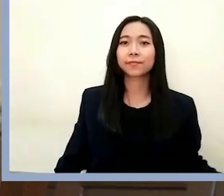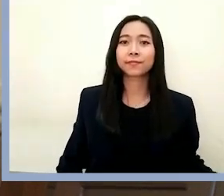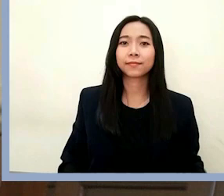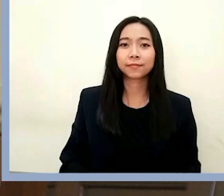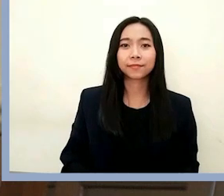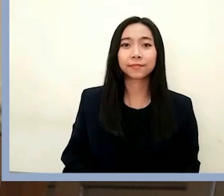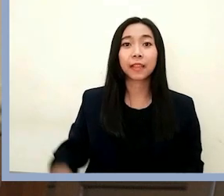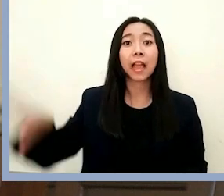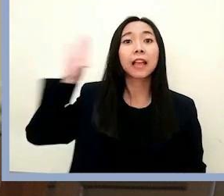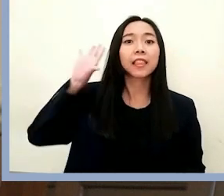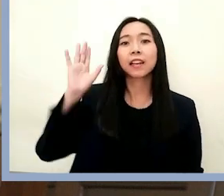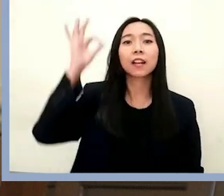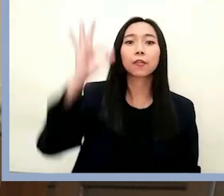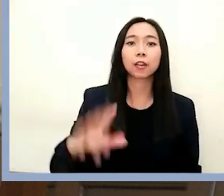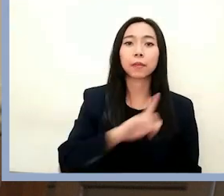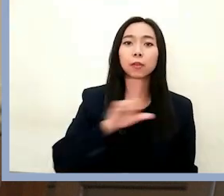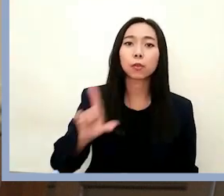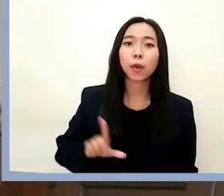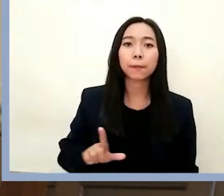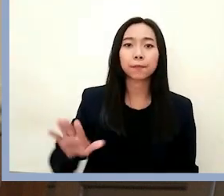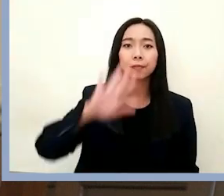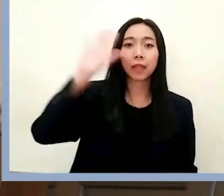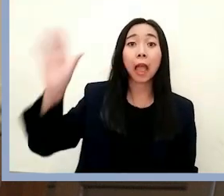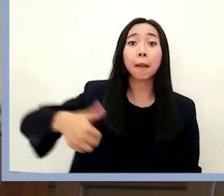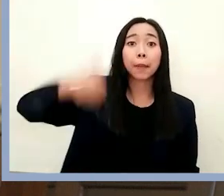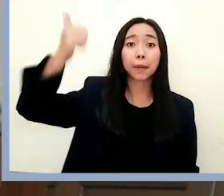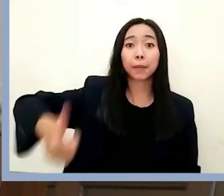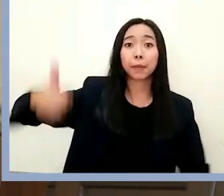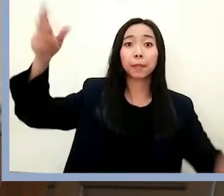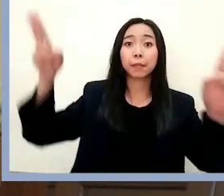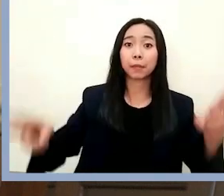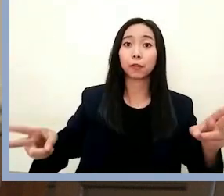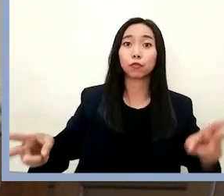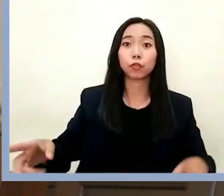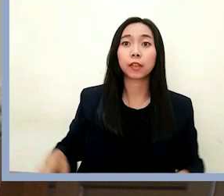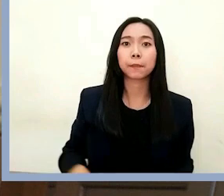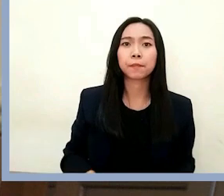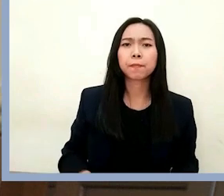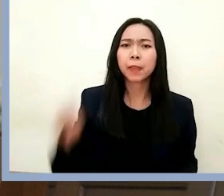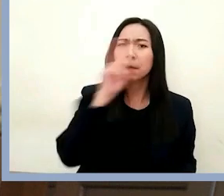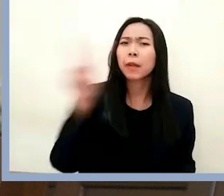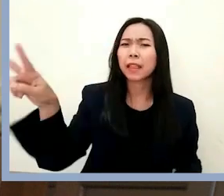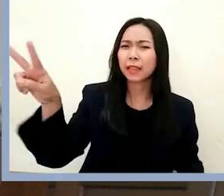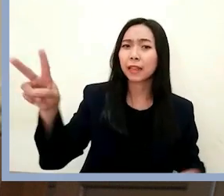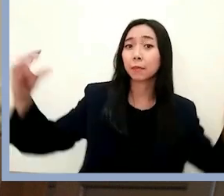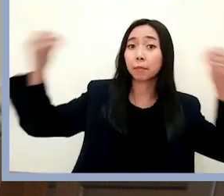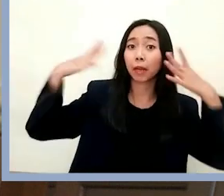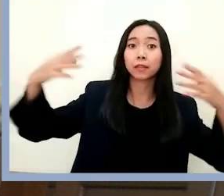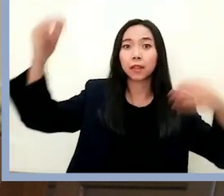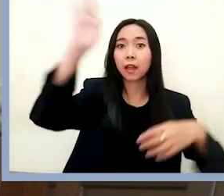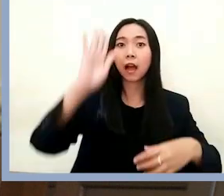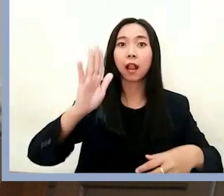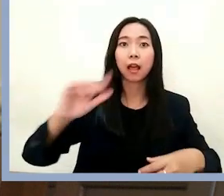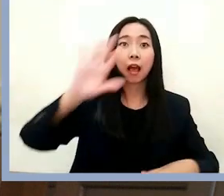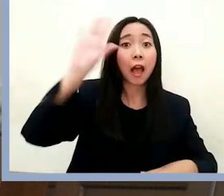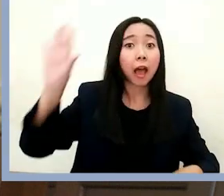dengarlah firman Tuhan hai pemimpin-pemimpin manusia Sodom perhatikanlah pengajaran Allah kita Hai